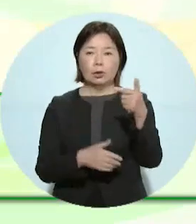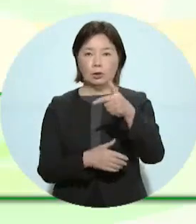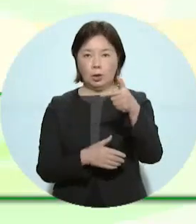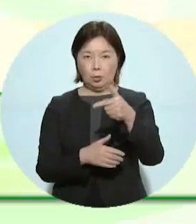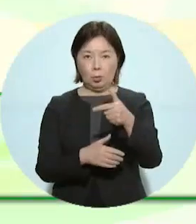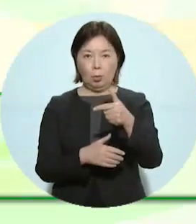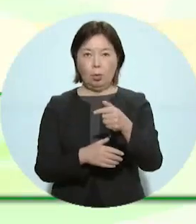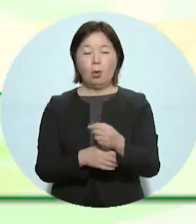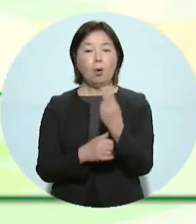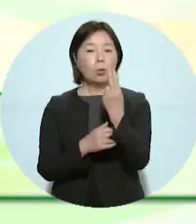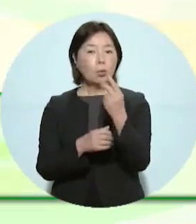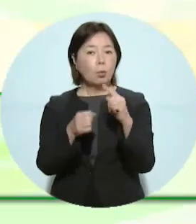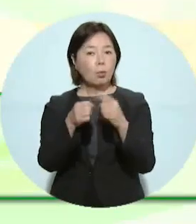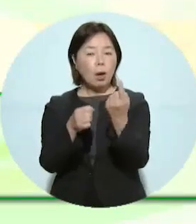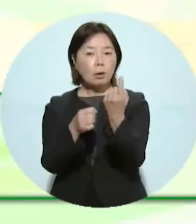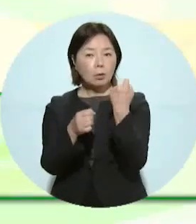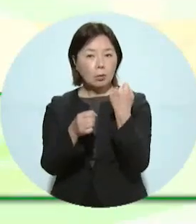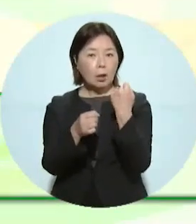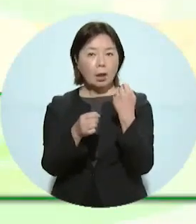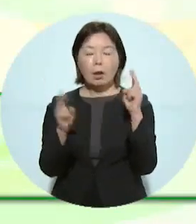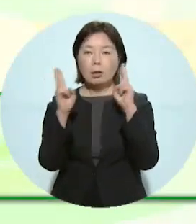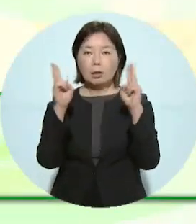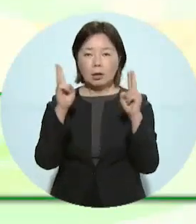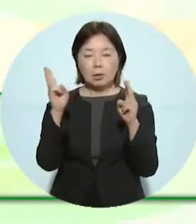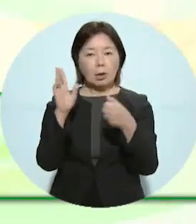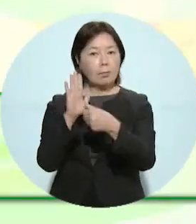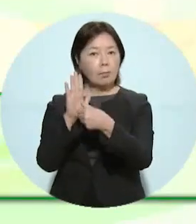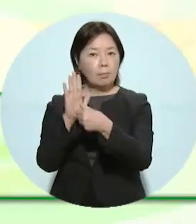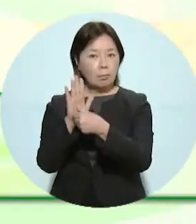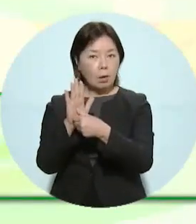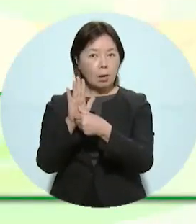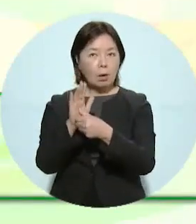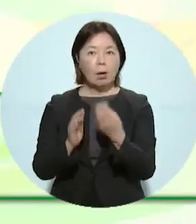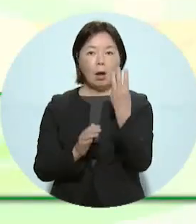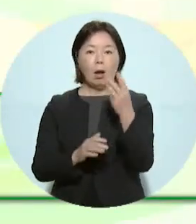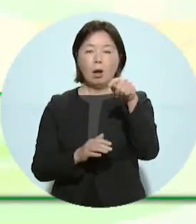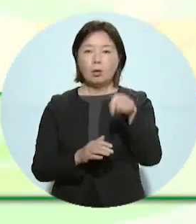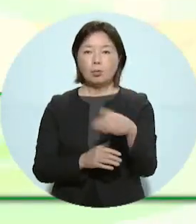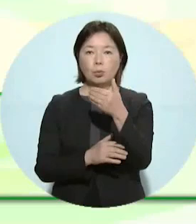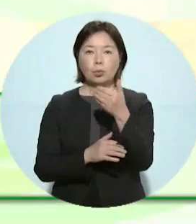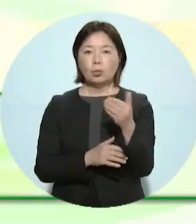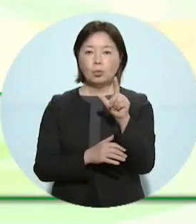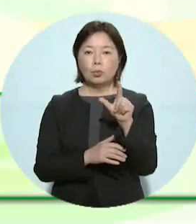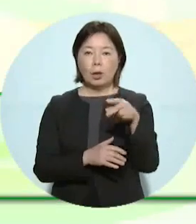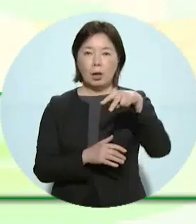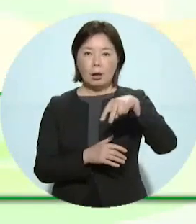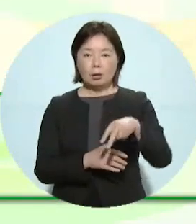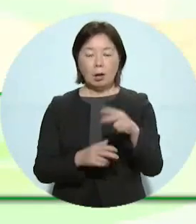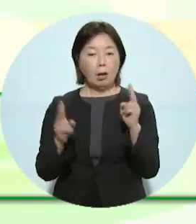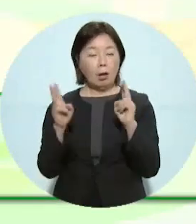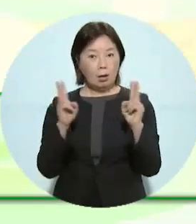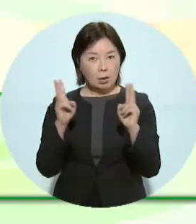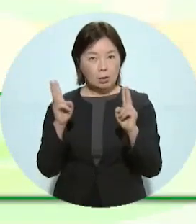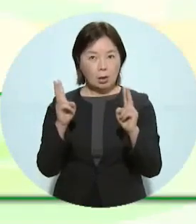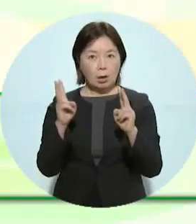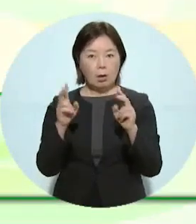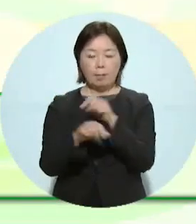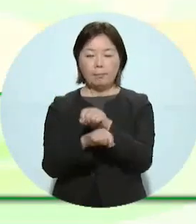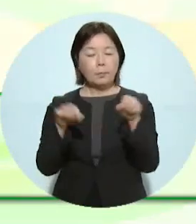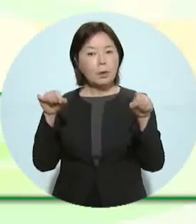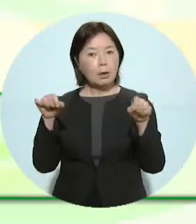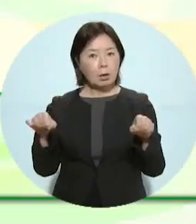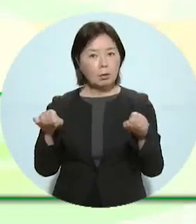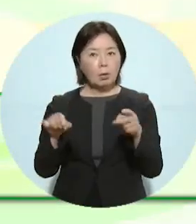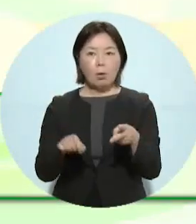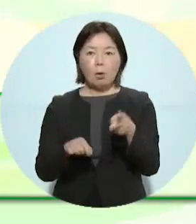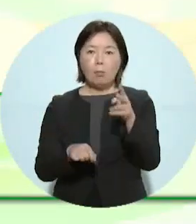都は去年、ユーグレナ社と協定を結んで以降、さまざまなモビリティなどでバイオ燃料を活用した取り